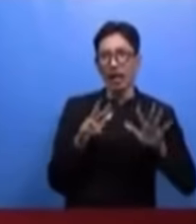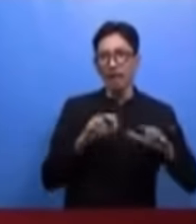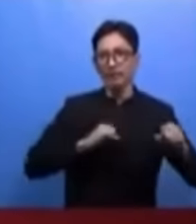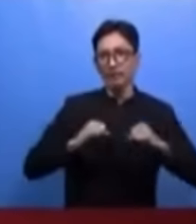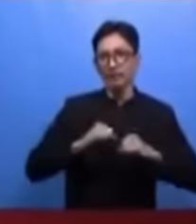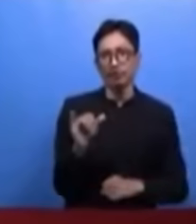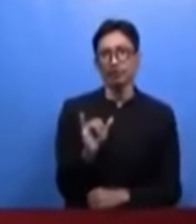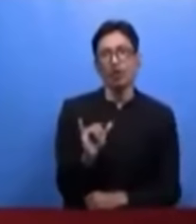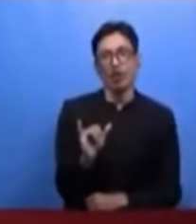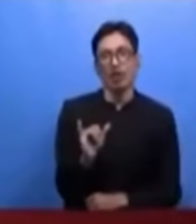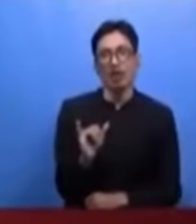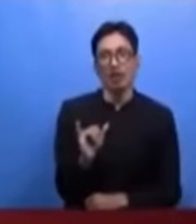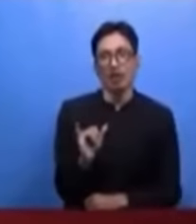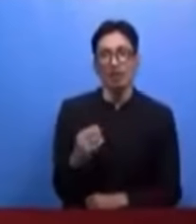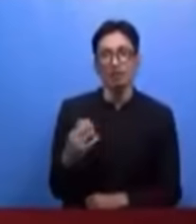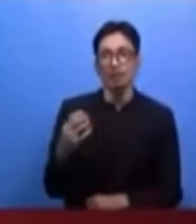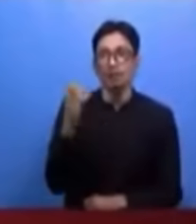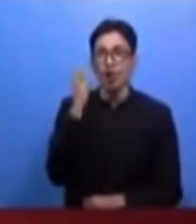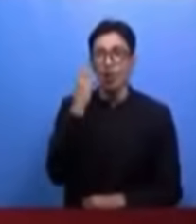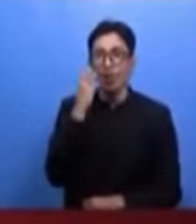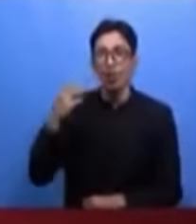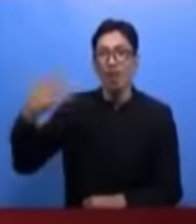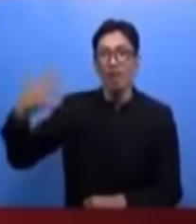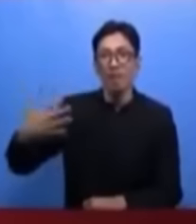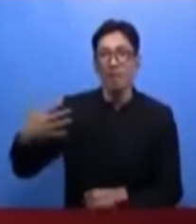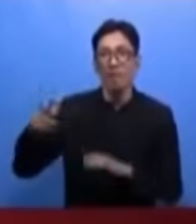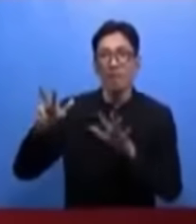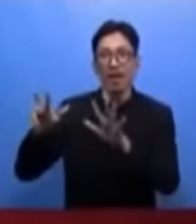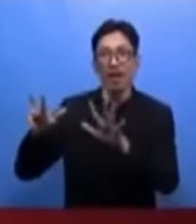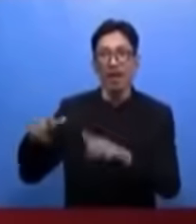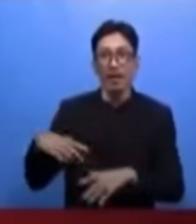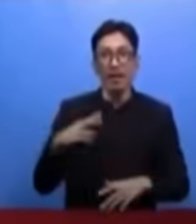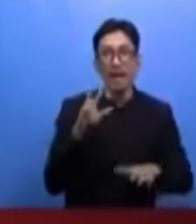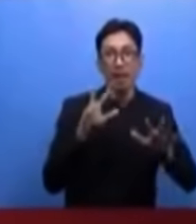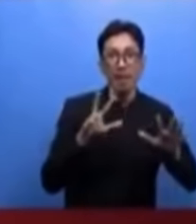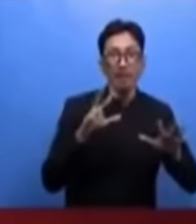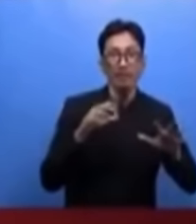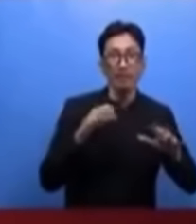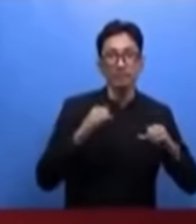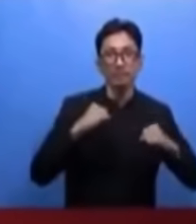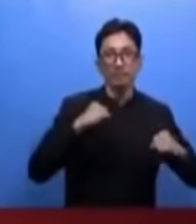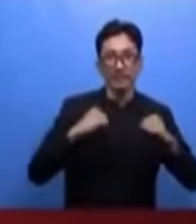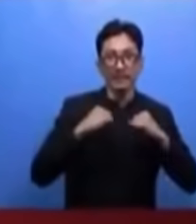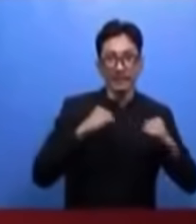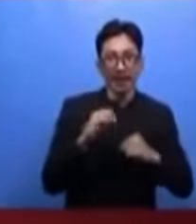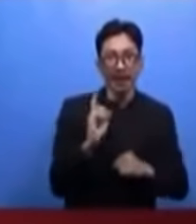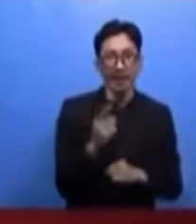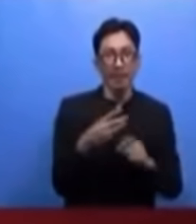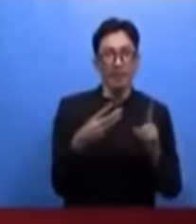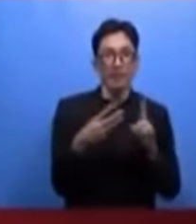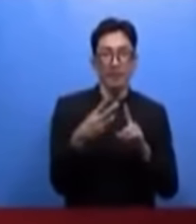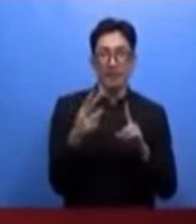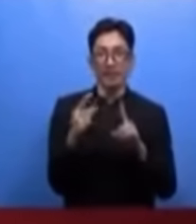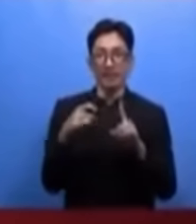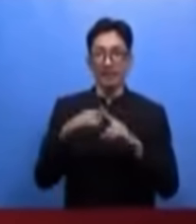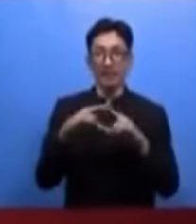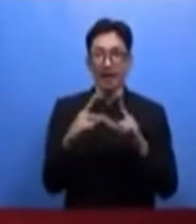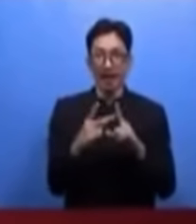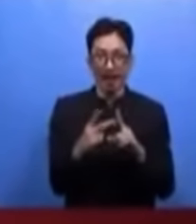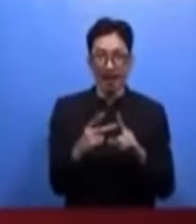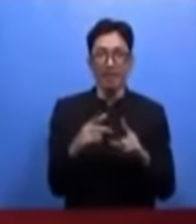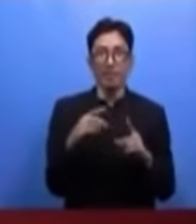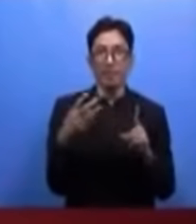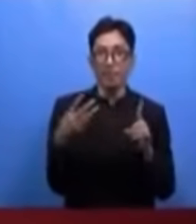mana yang saya sampaikan sebelumnya adalah berkah CS. Berkah itu B-nya adalah Banten bagus.